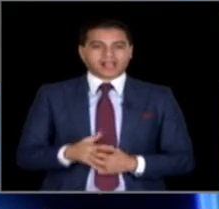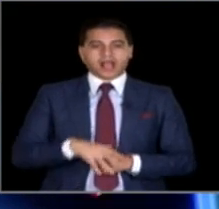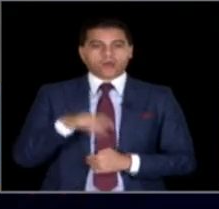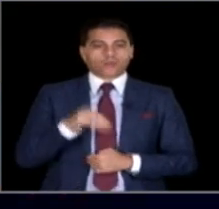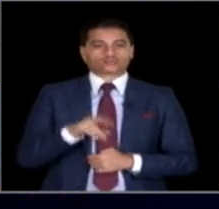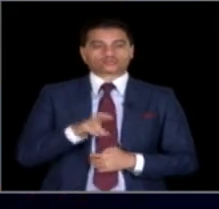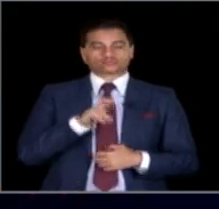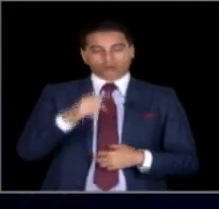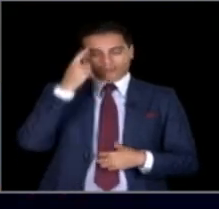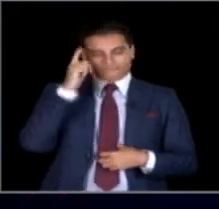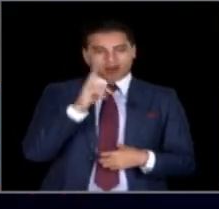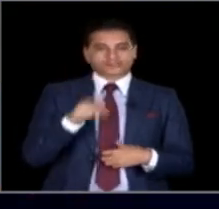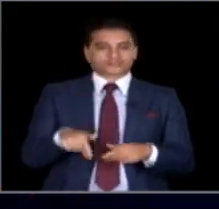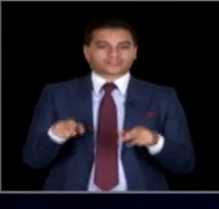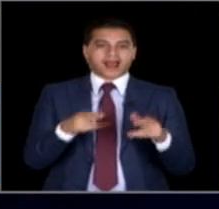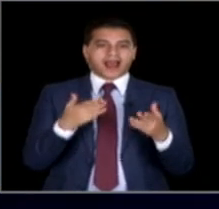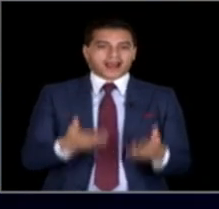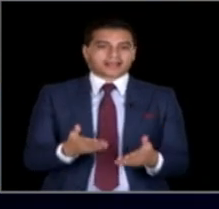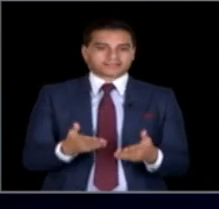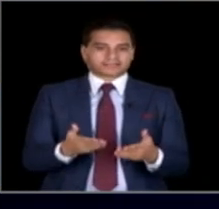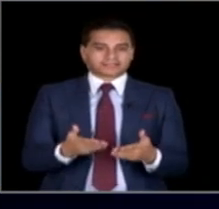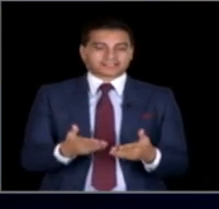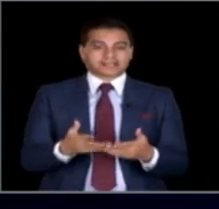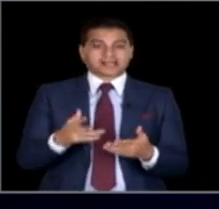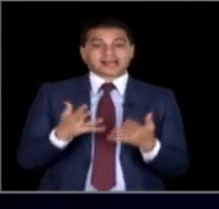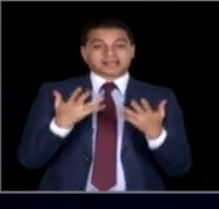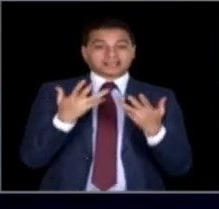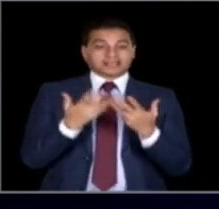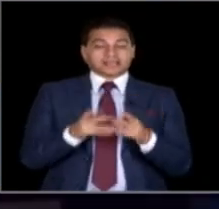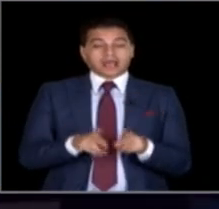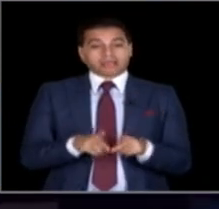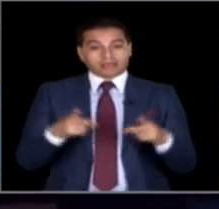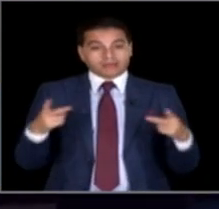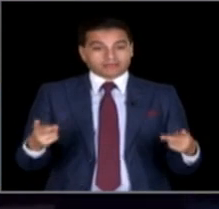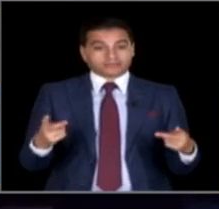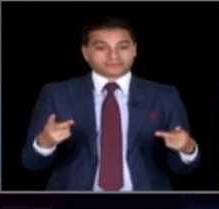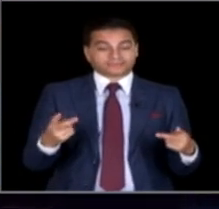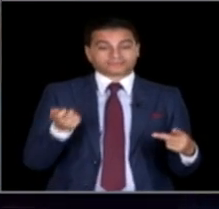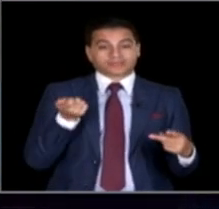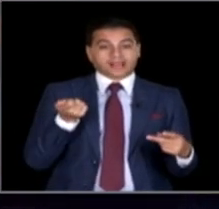اول سؤال ما يتجاوبش في الحلقه النتيجة اتغيرت.